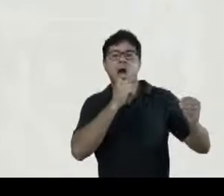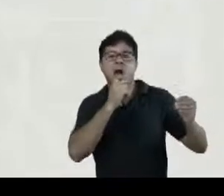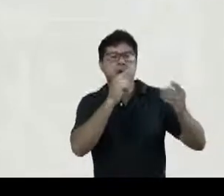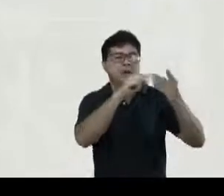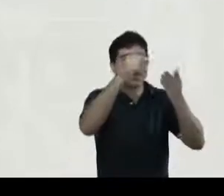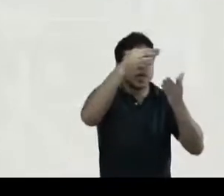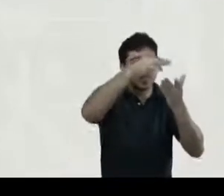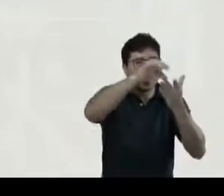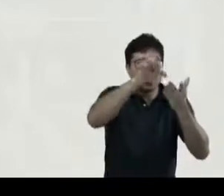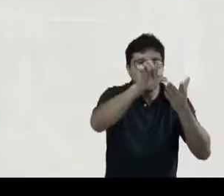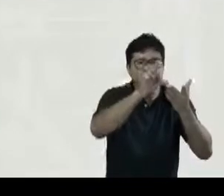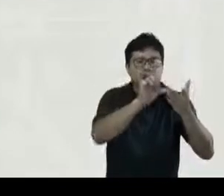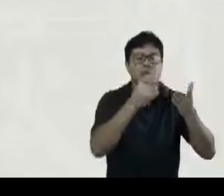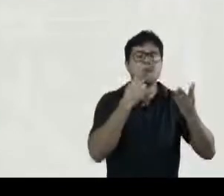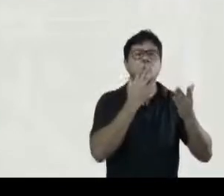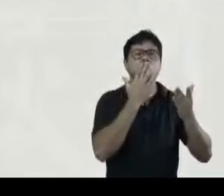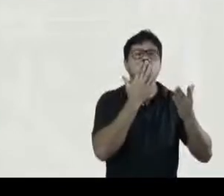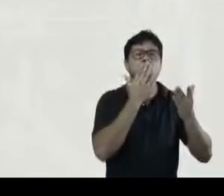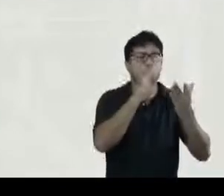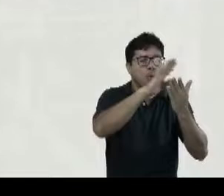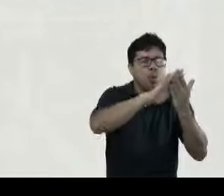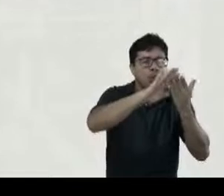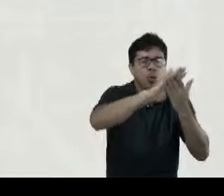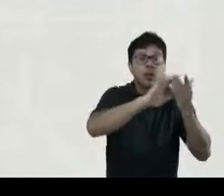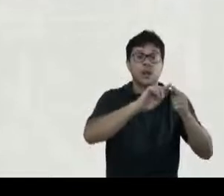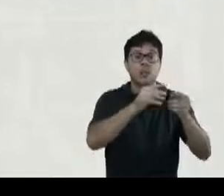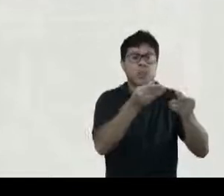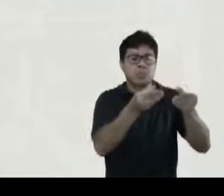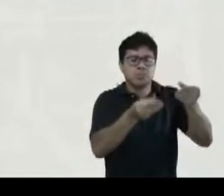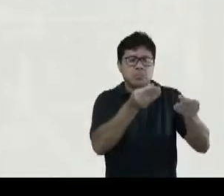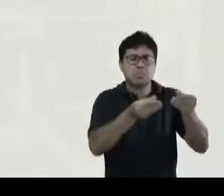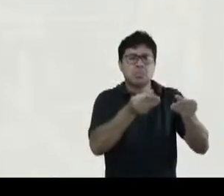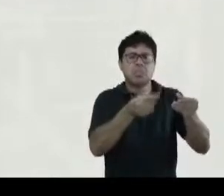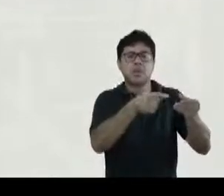Gewicht eines Buchs. Die individuellen